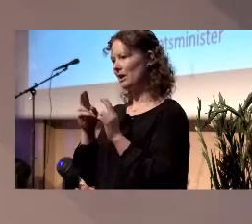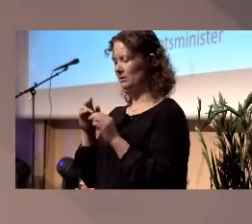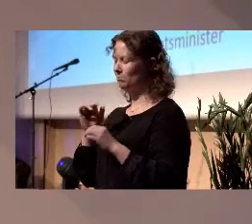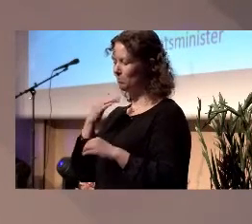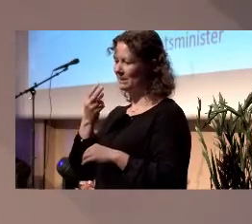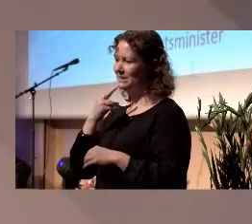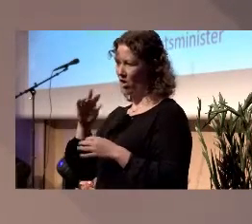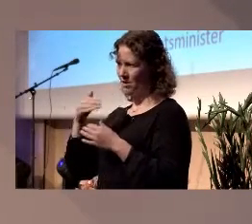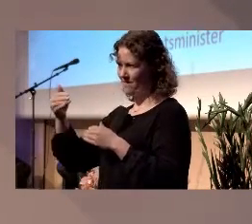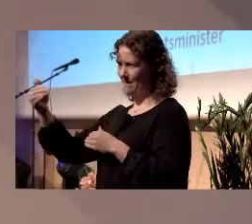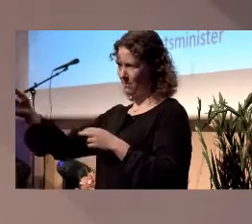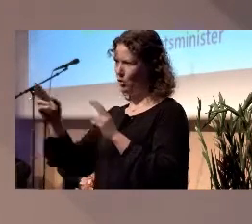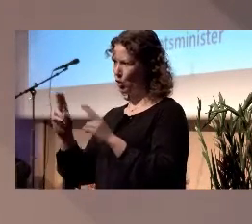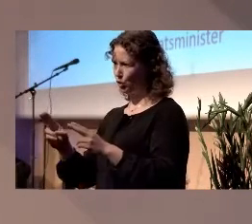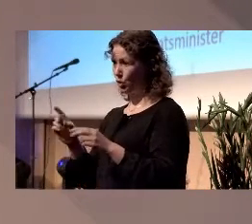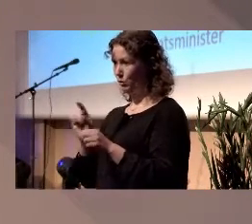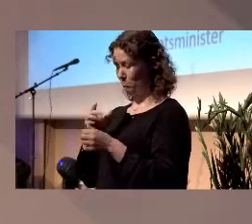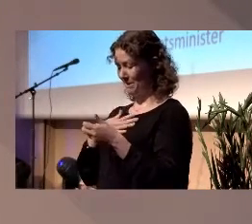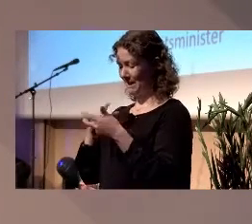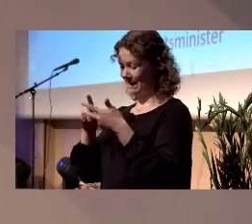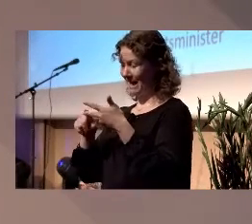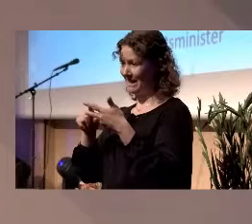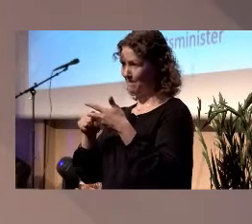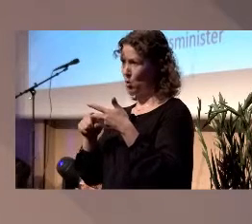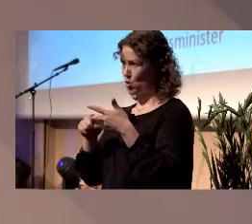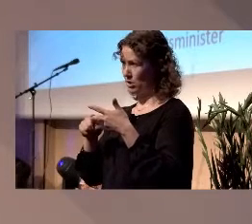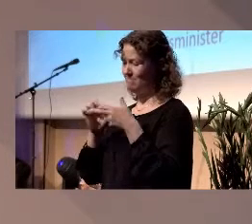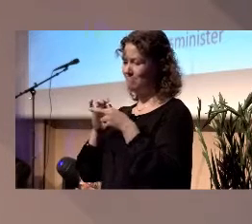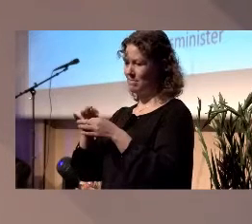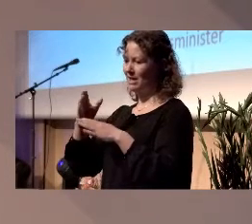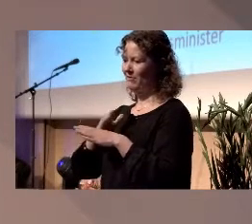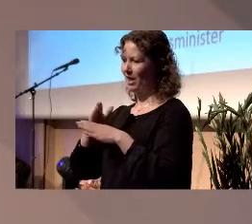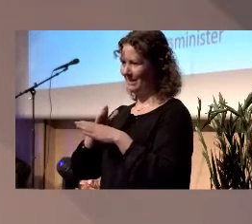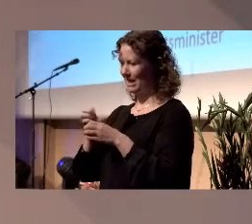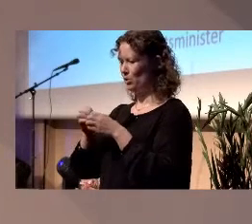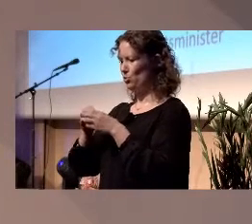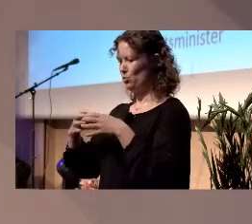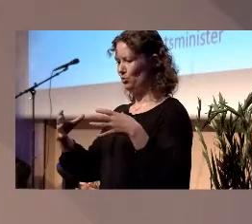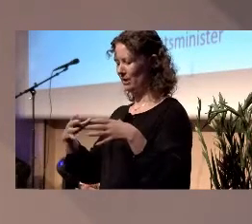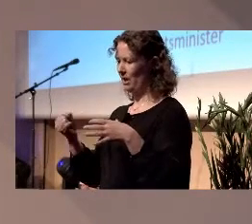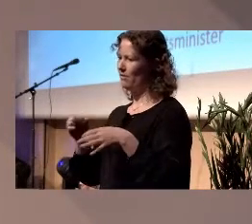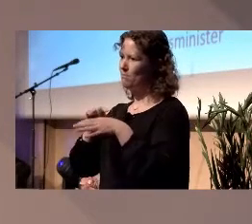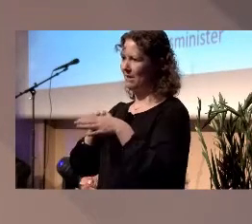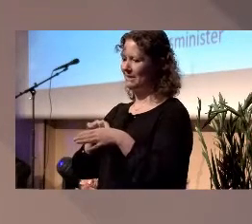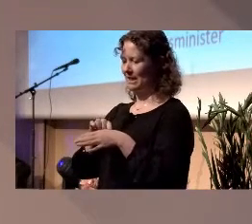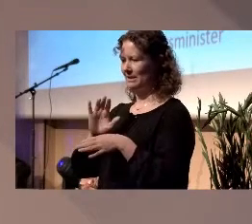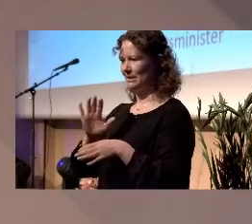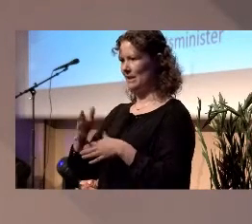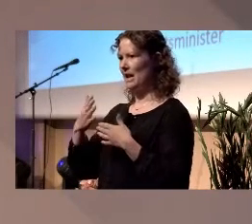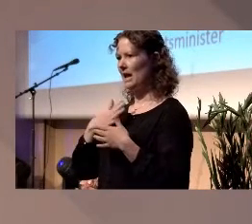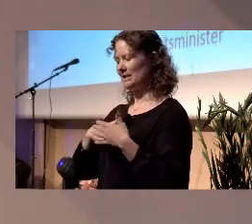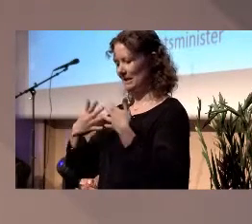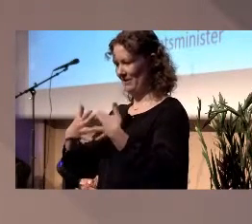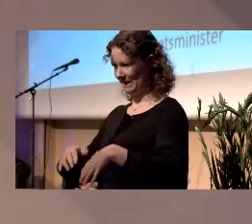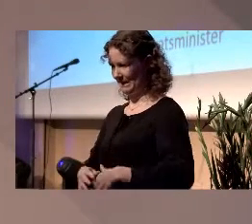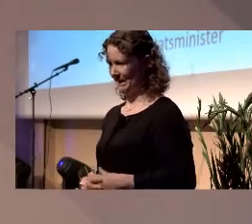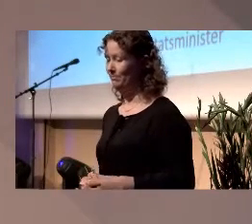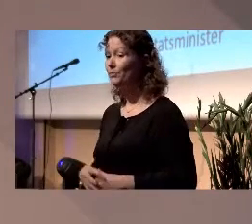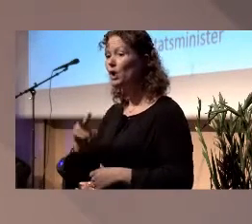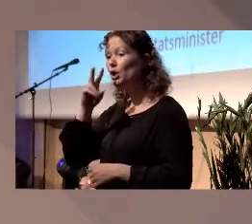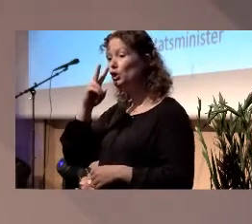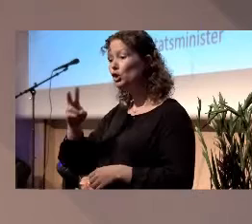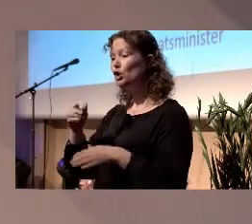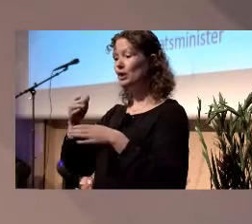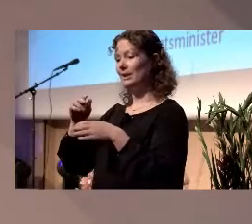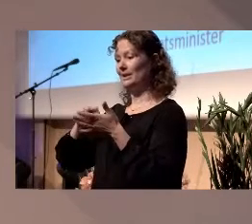fremover. Og det er altså mitt tredje punkt i dette med kvalitet og utviklingen av et pasientenes helsevesen. Ny teknologi